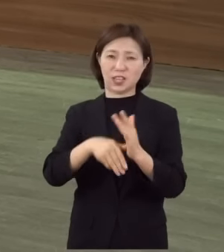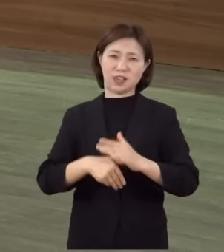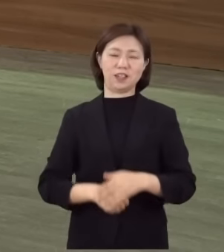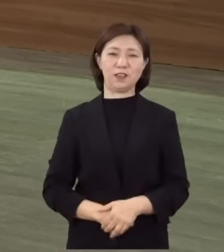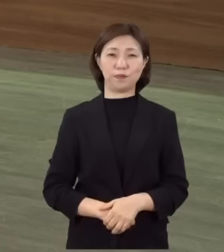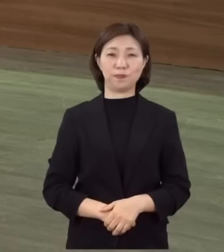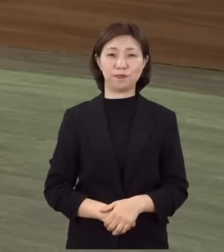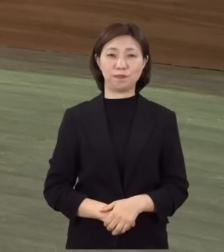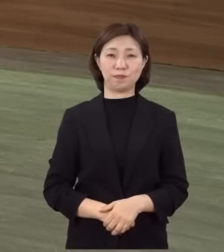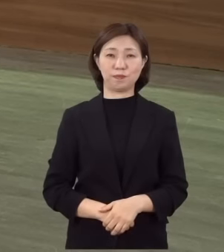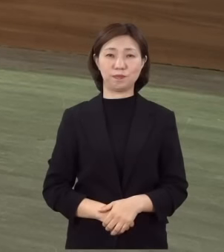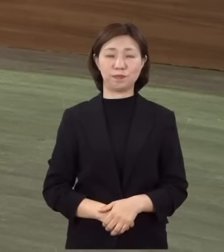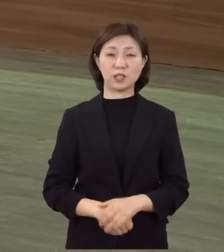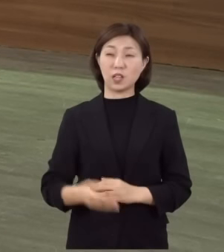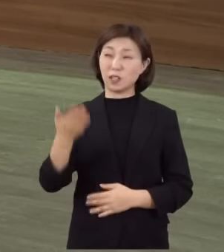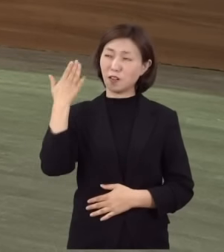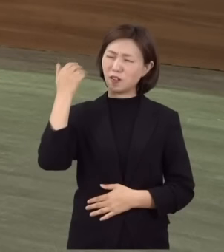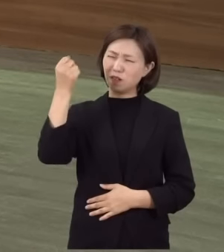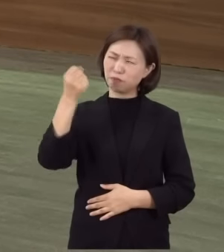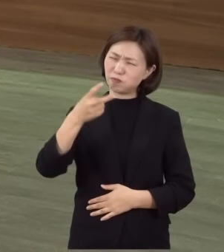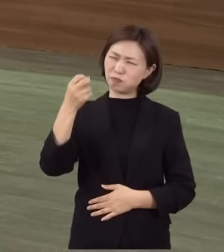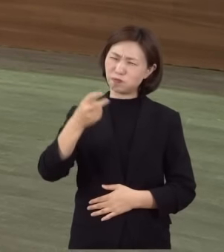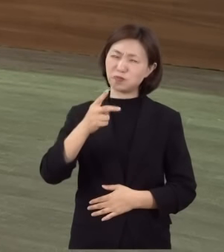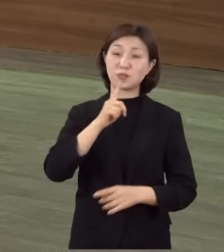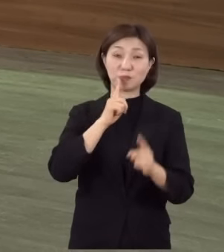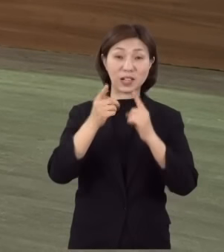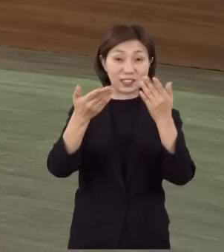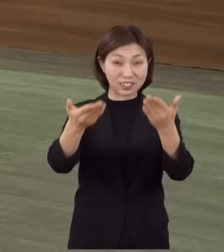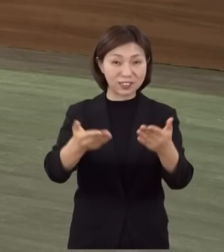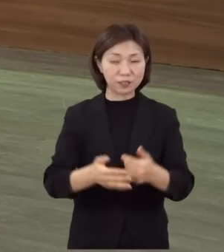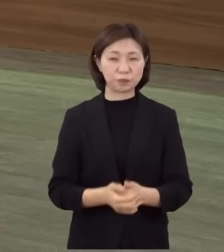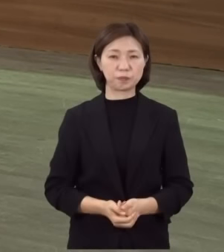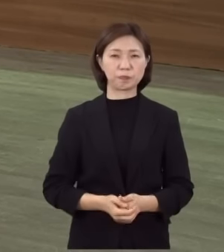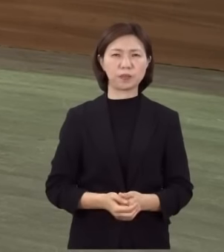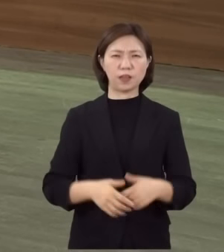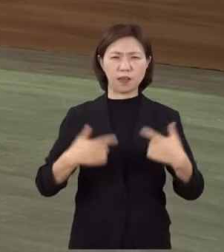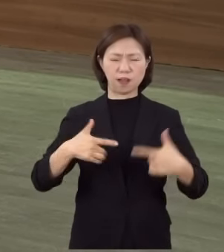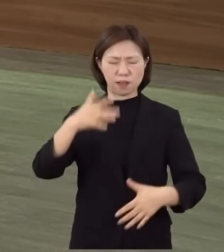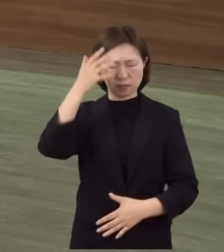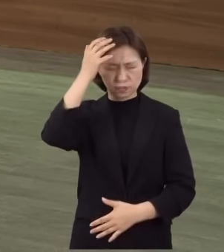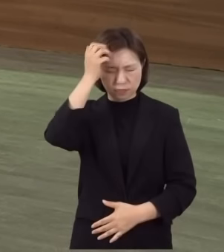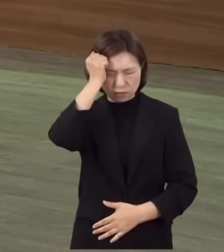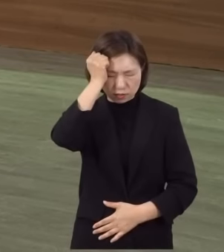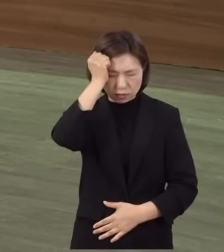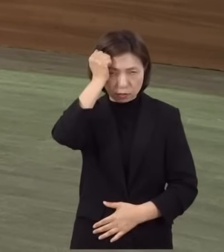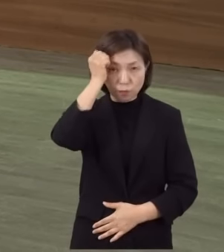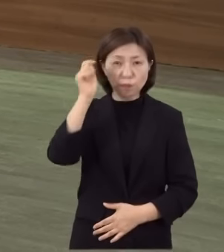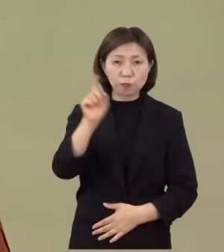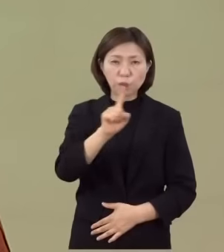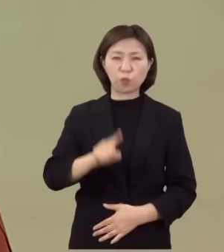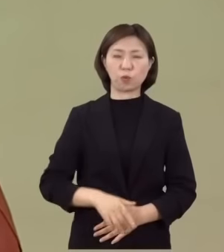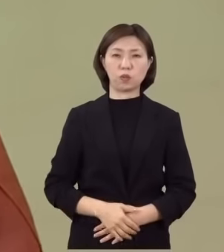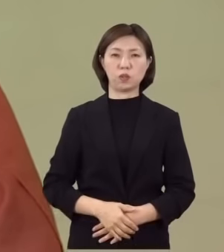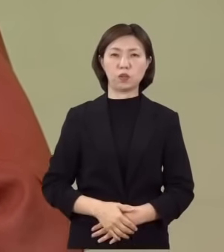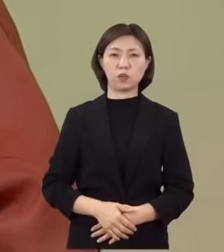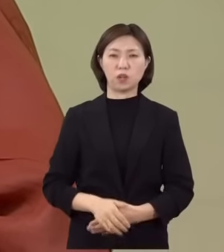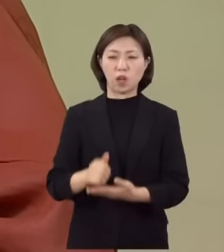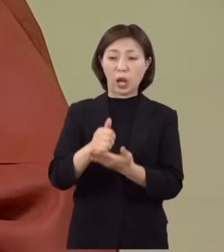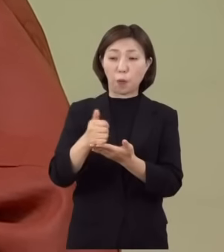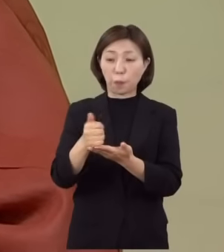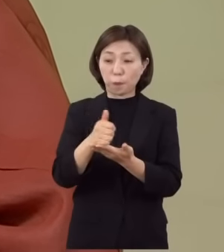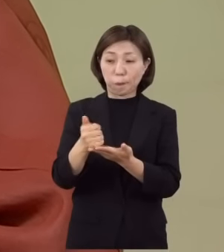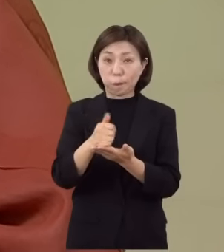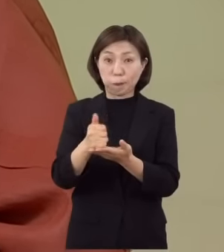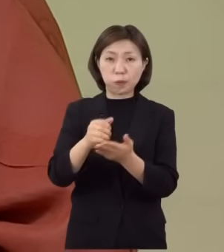말씀을 자주 드렸습니다 그리고 우리가 항상 명심해야 되는게 우리가 숨